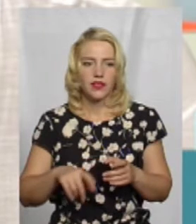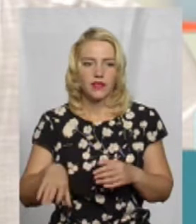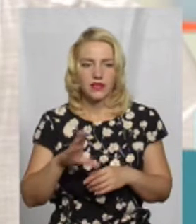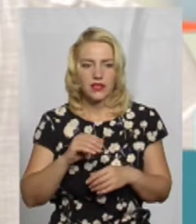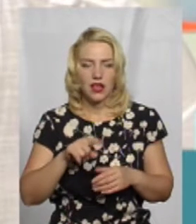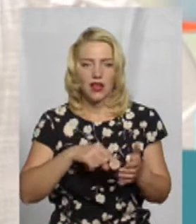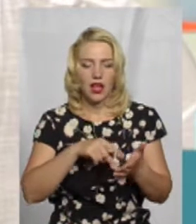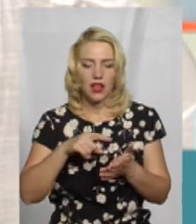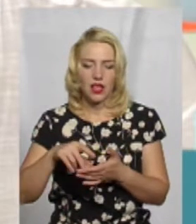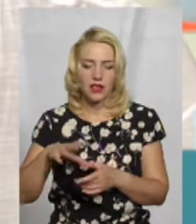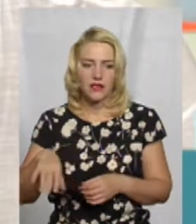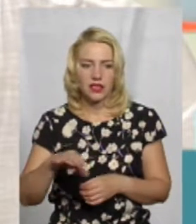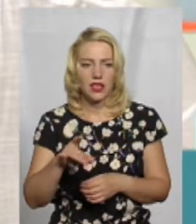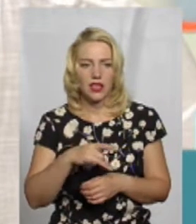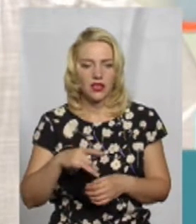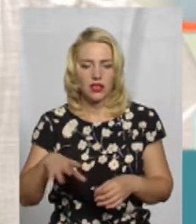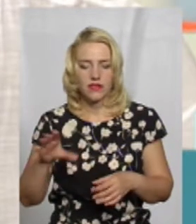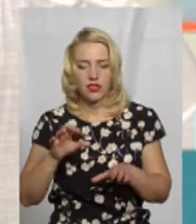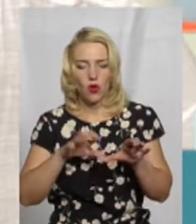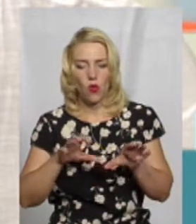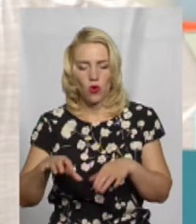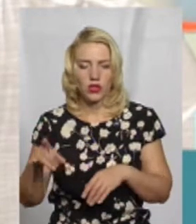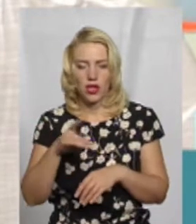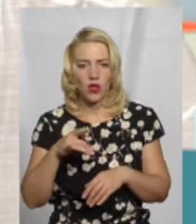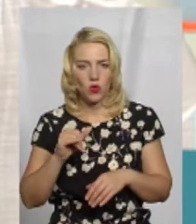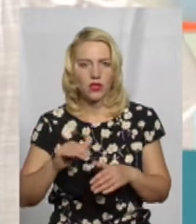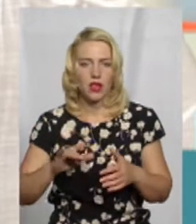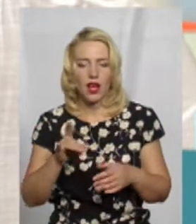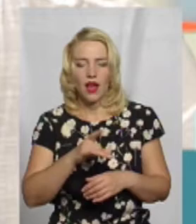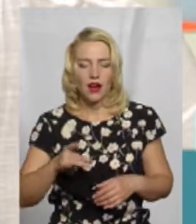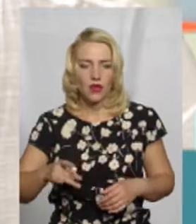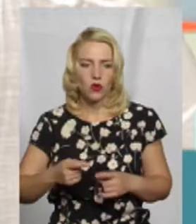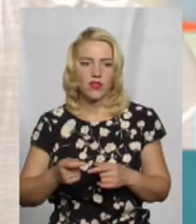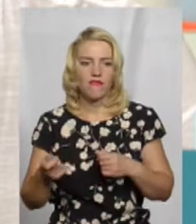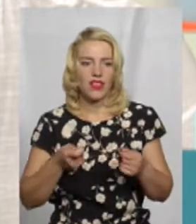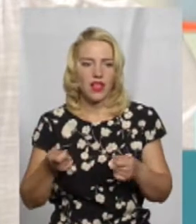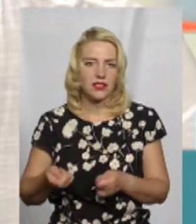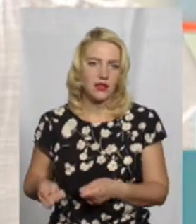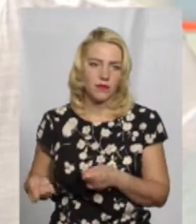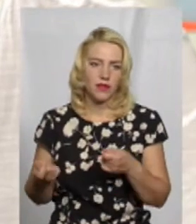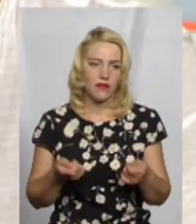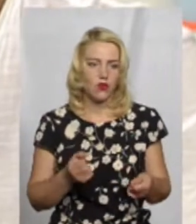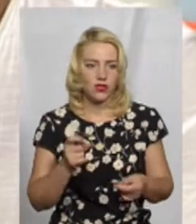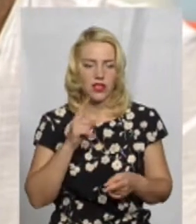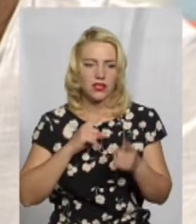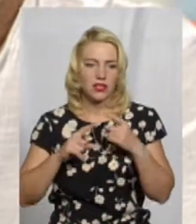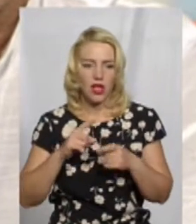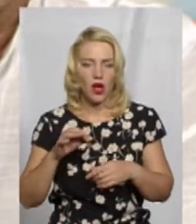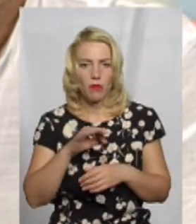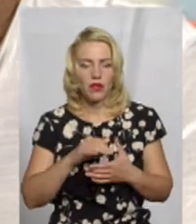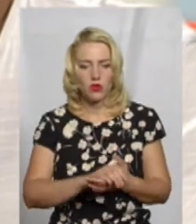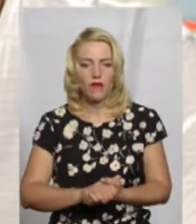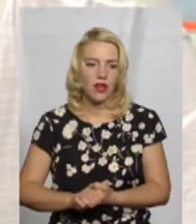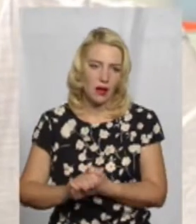і райони, і всі голови городів і районів, а власть привозить на засідання обласного